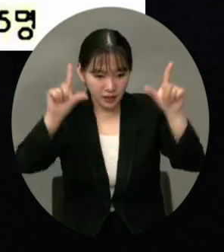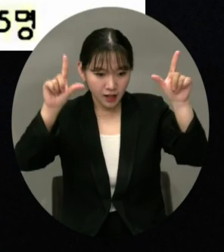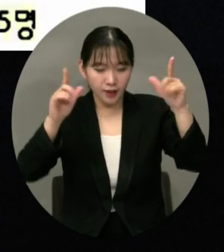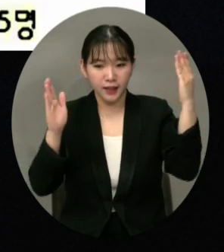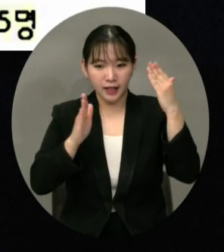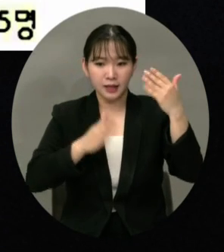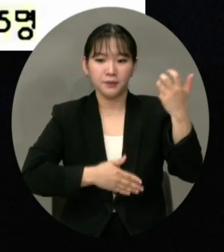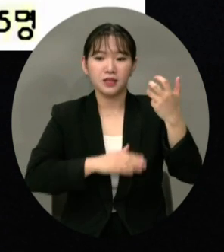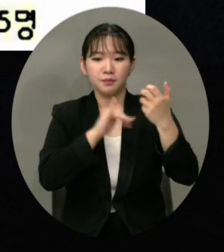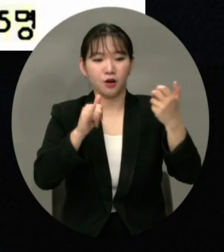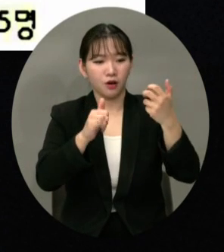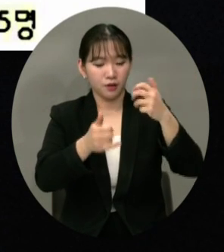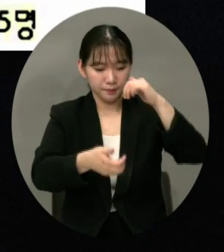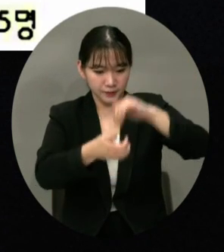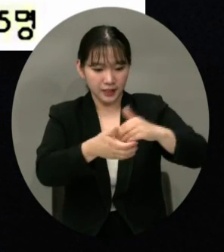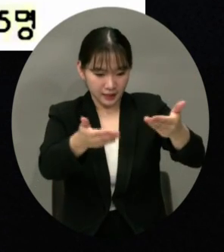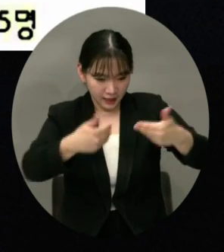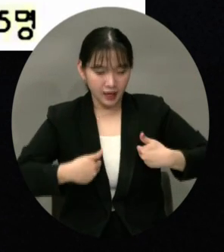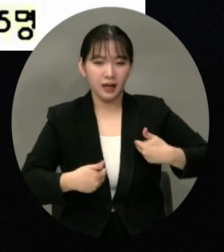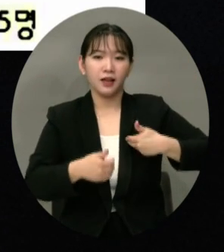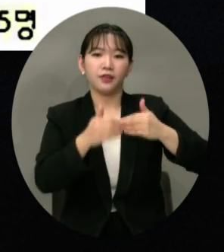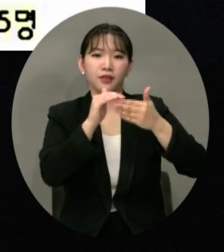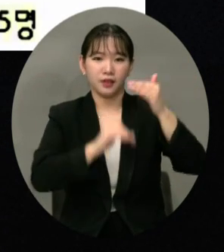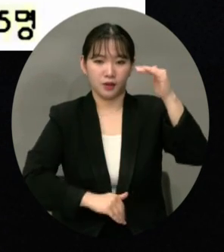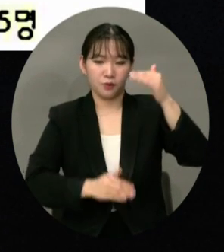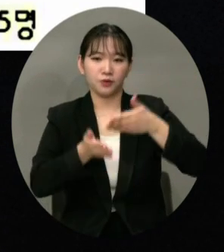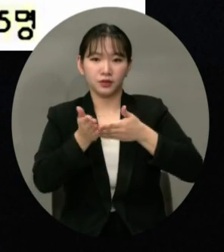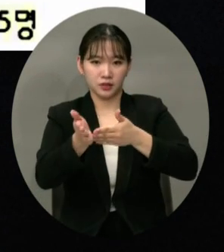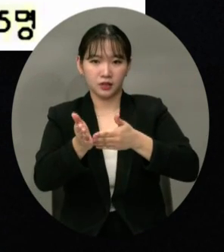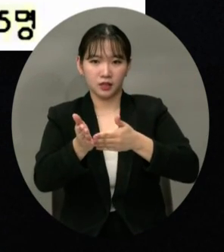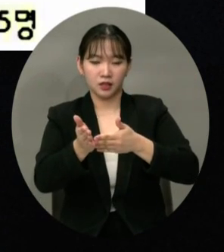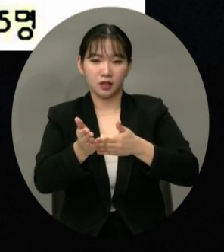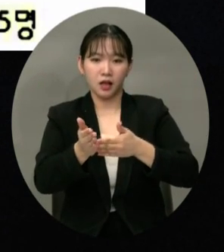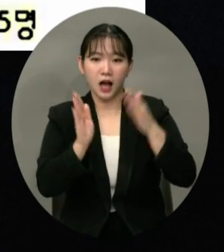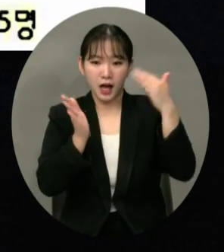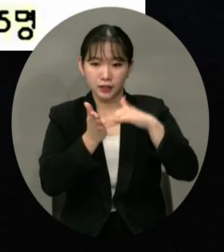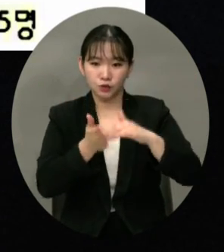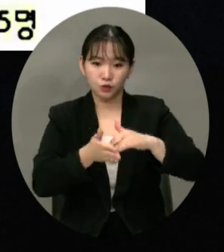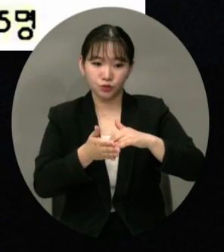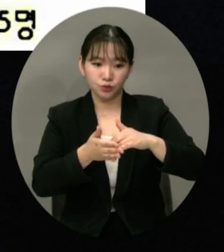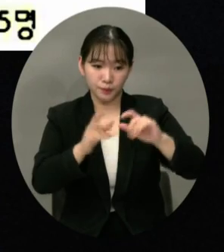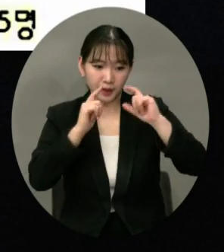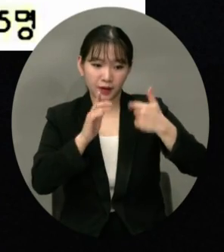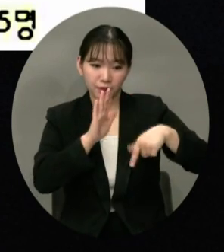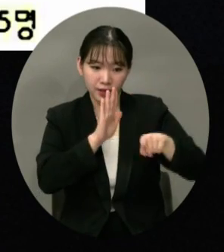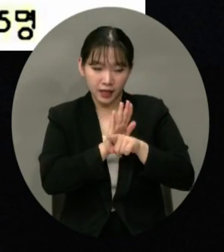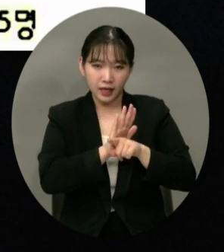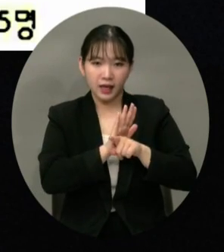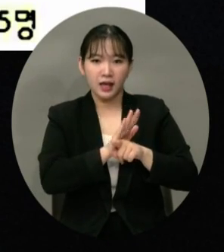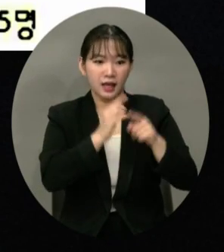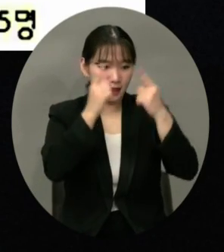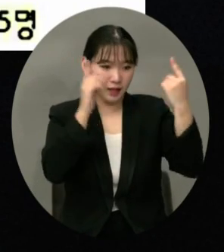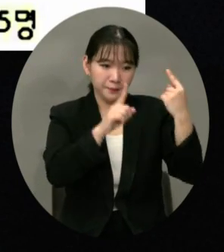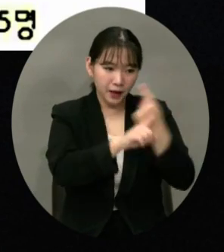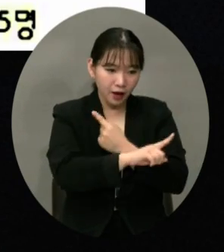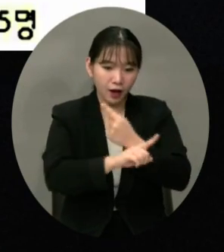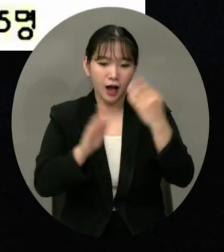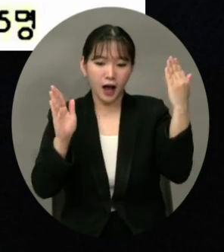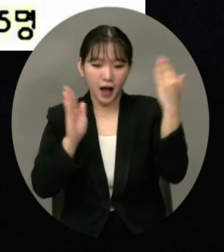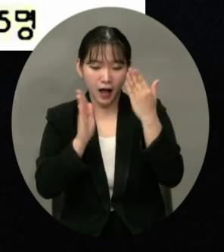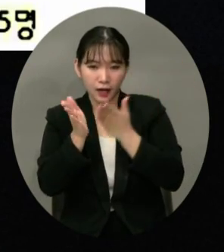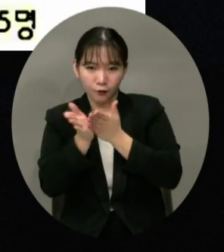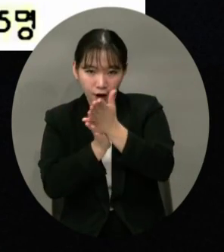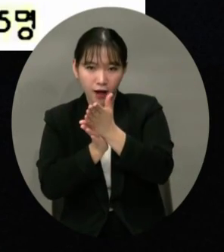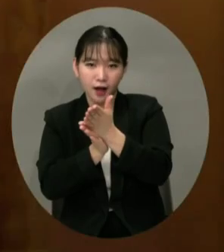정원 80명을 배정해달라는 내용입니다. 의예과 정원 배정을 위해 단과대 개편과 학과 정원 조정을 하겠다는